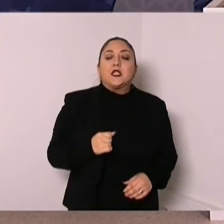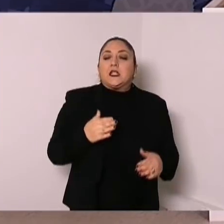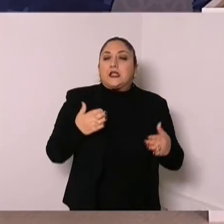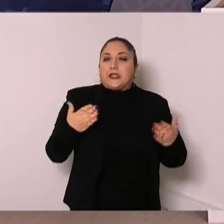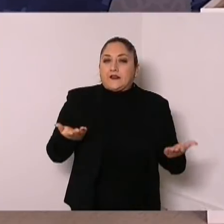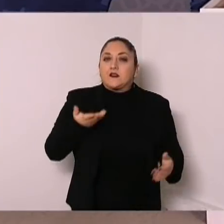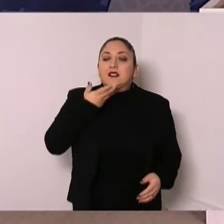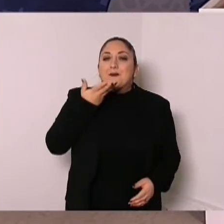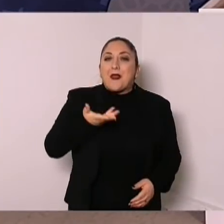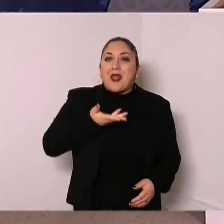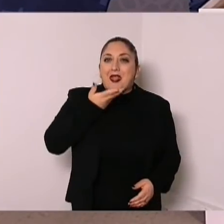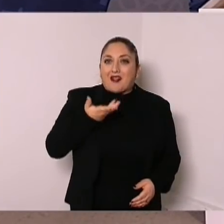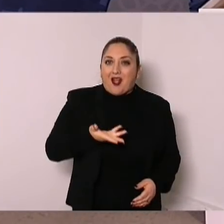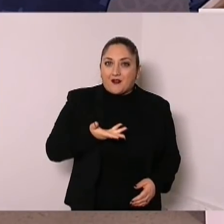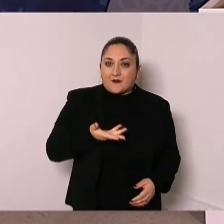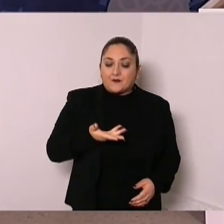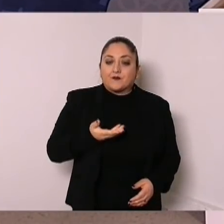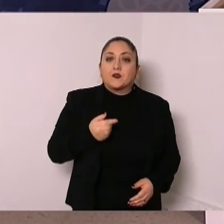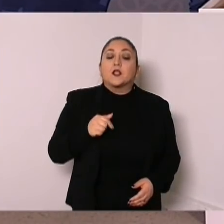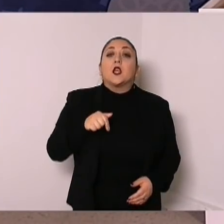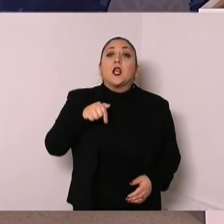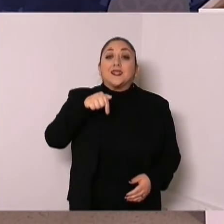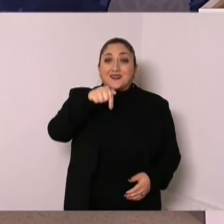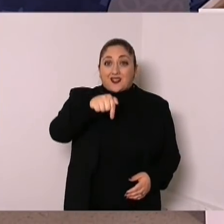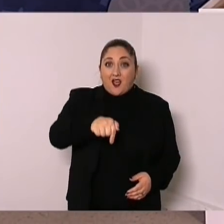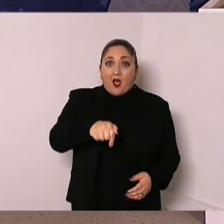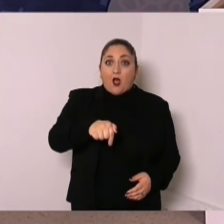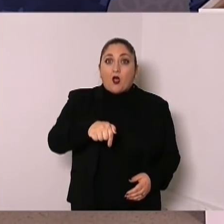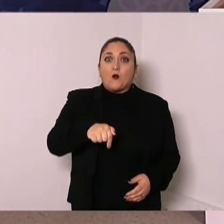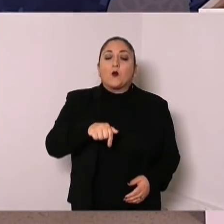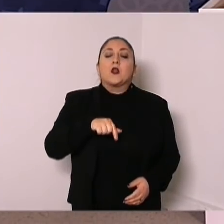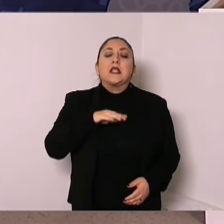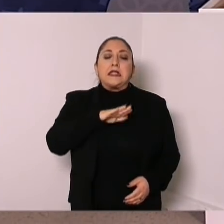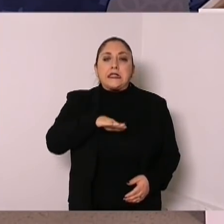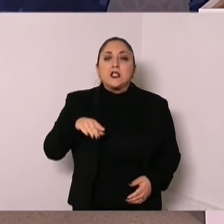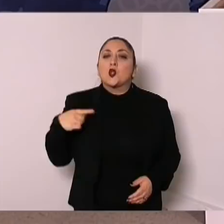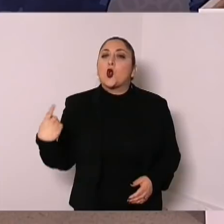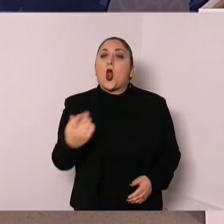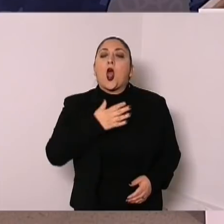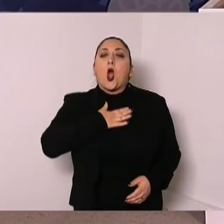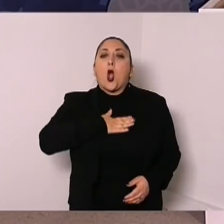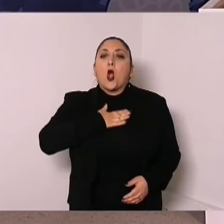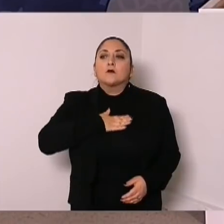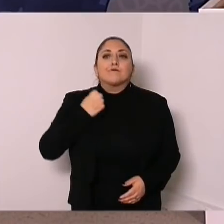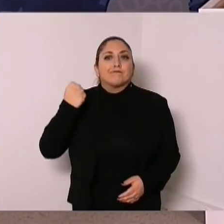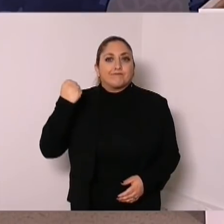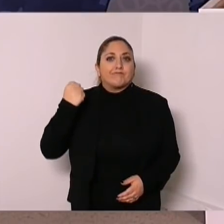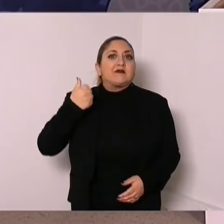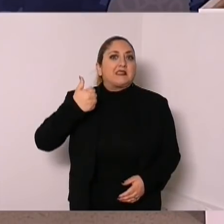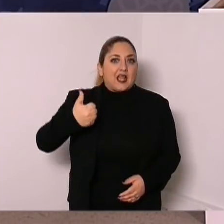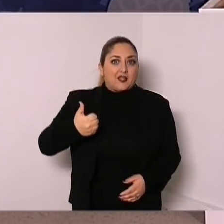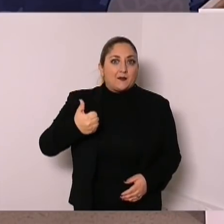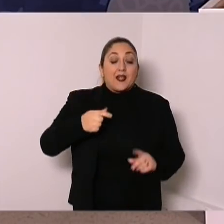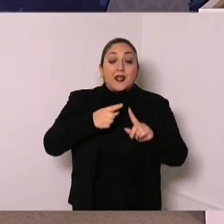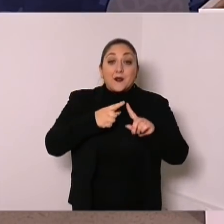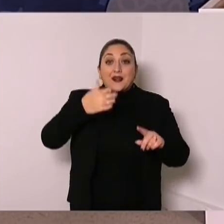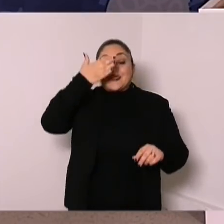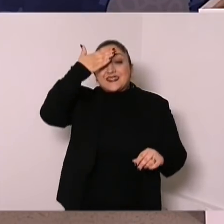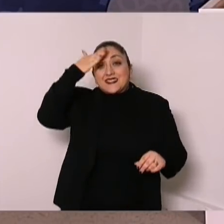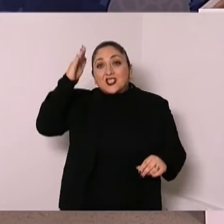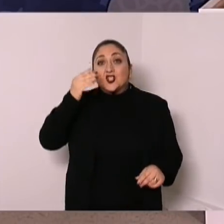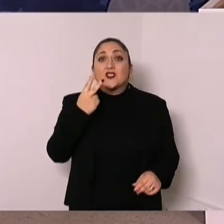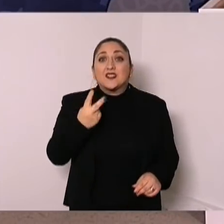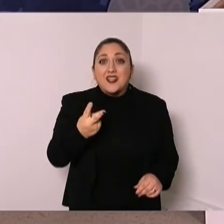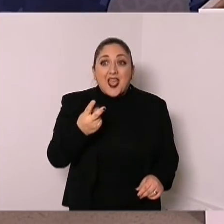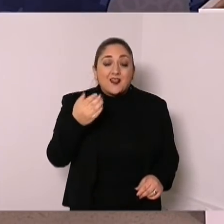Il-każijiet li kellna li kienu notifikati l-lum kollha huma ta' għada tajba, però tajjeb niftakru li għatanna żewġ